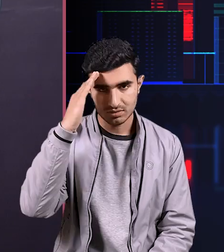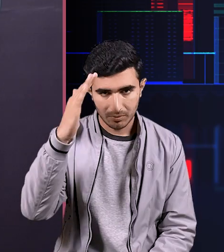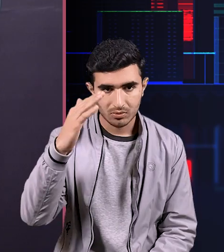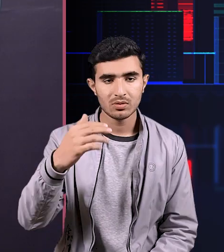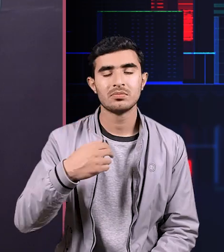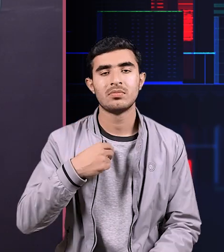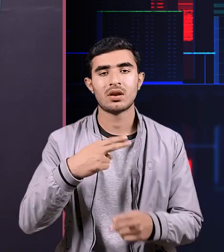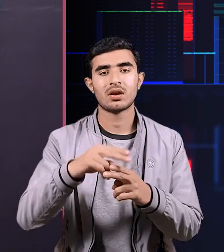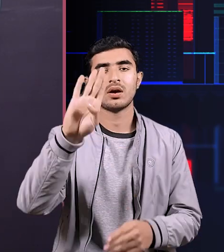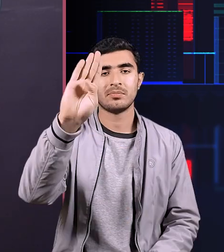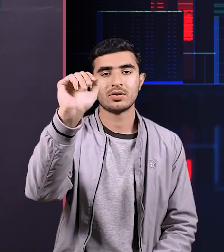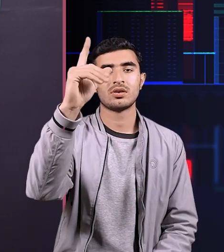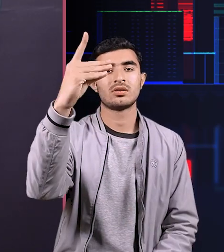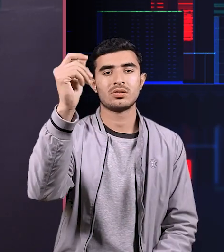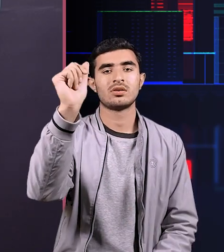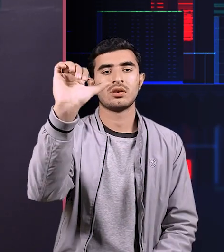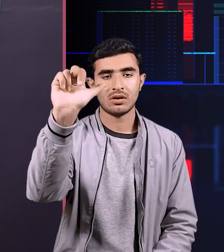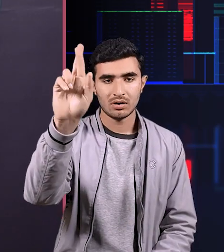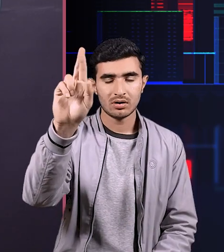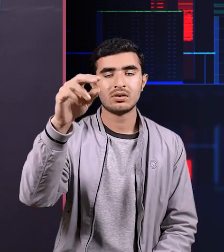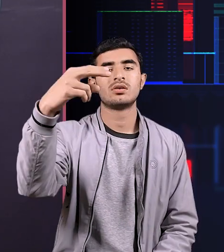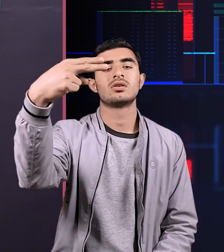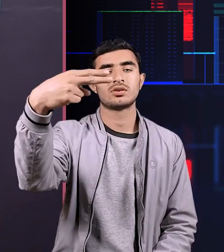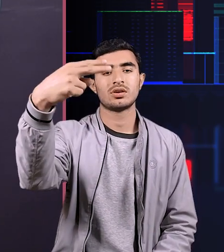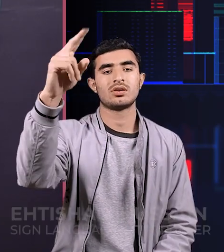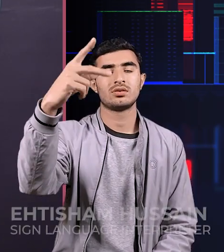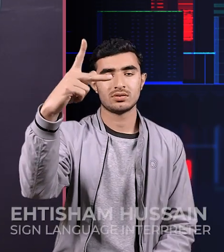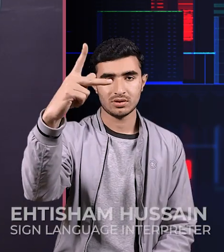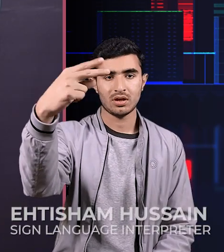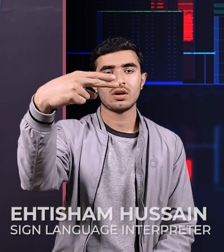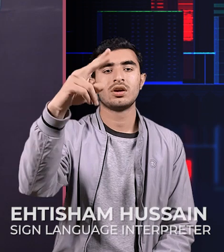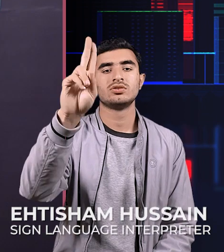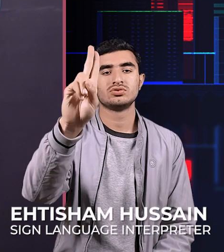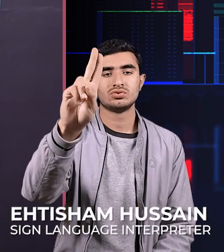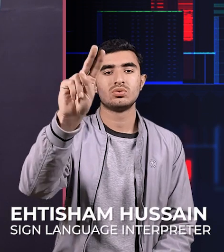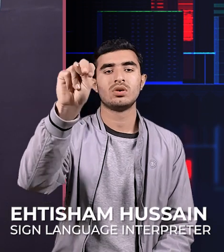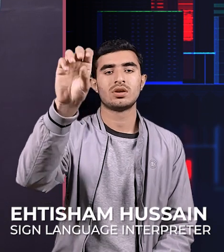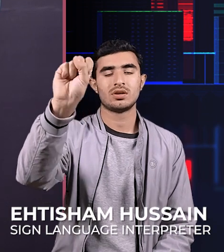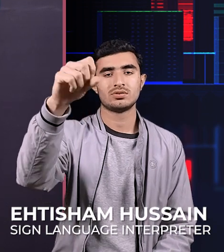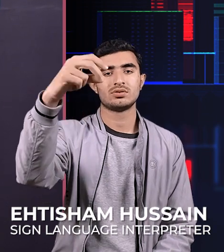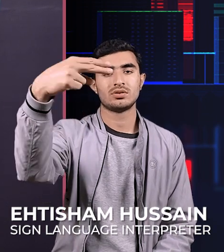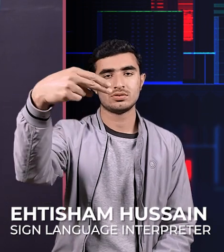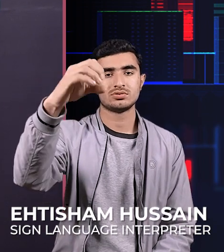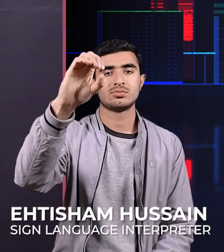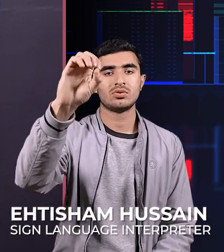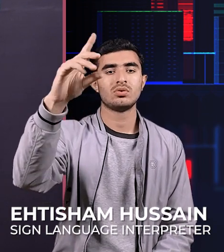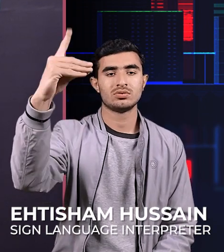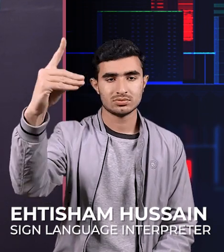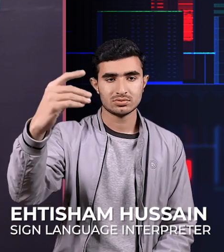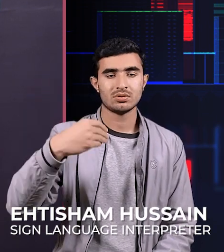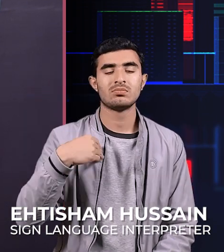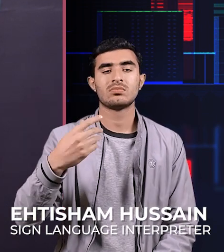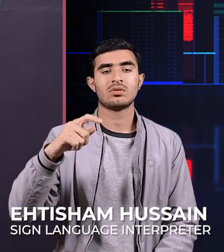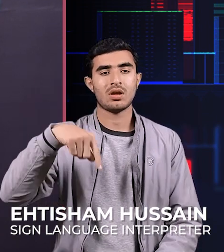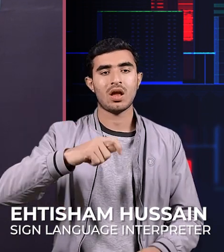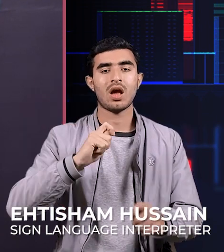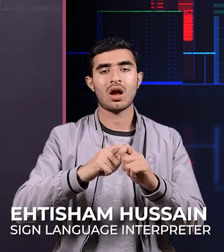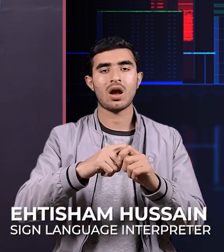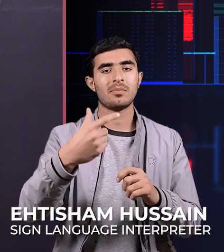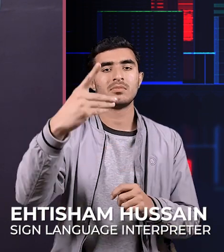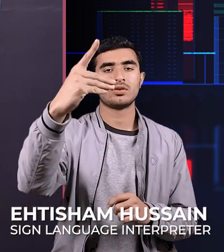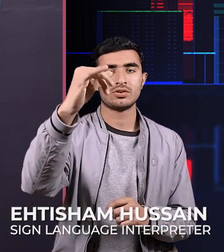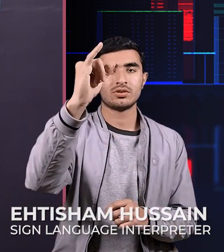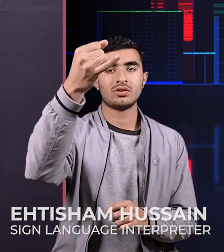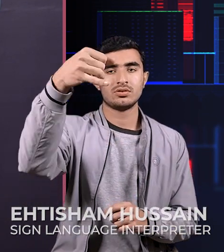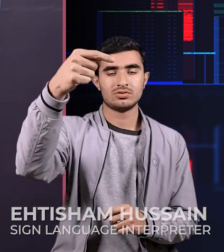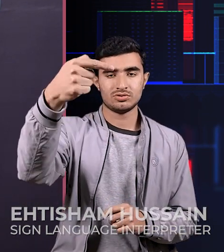अस्सलाम वालेकुम जी, मेरा नाम बदर खुशनूद है एंड आई एम वर्किंग इन द डिजिटल स्पेस। मेरा थोड़ा पास्ट एक्सपीरियंस बहुत डाइवर्स रहा है।